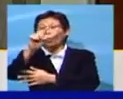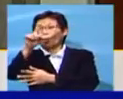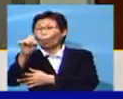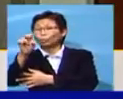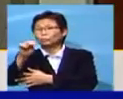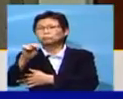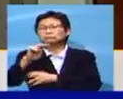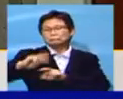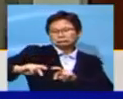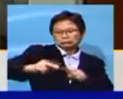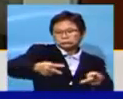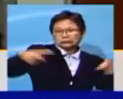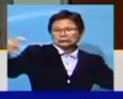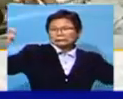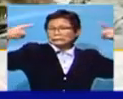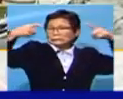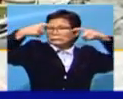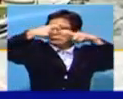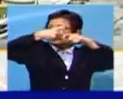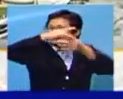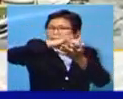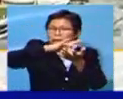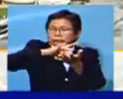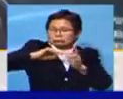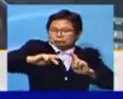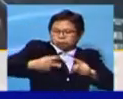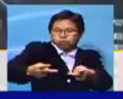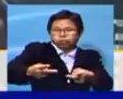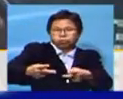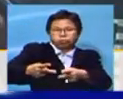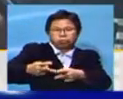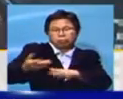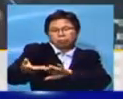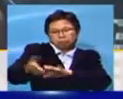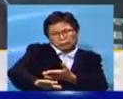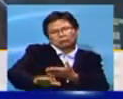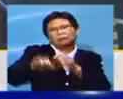boleh menyebabkan komplikasi perubatan sehingga menyebabkan